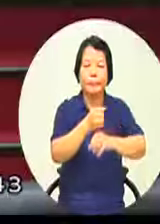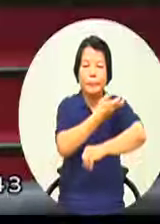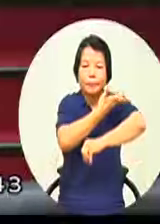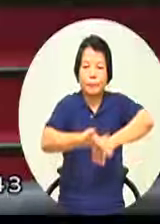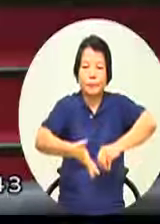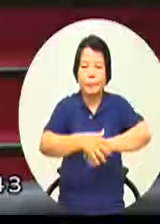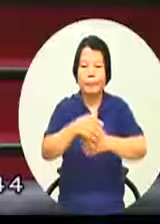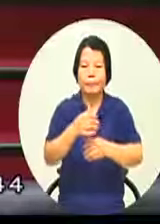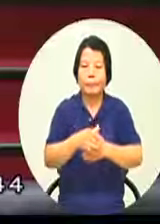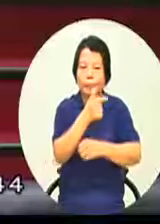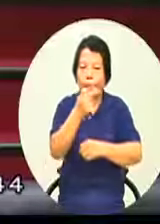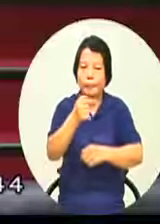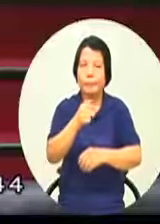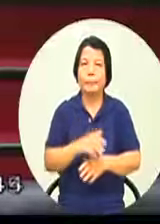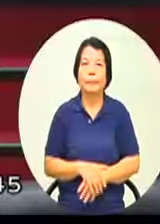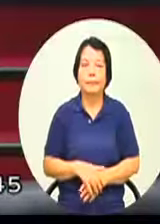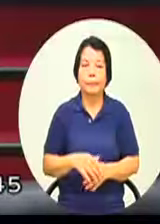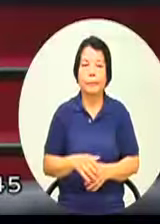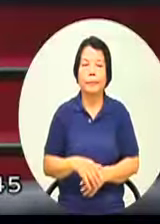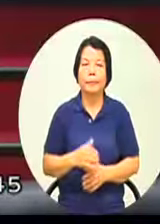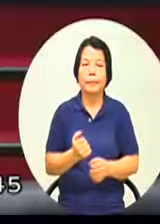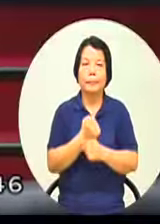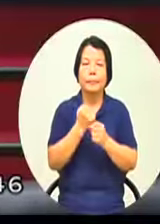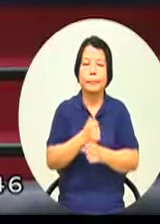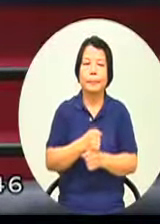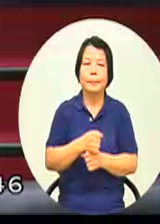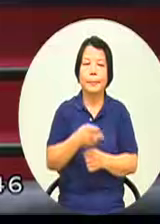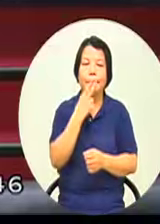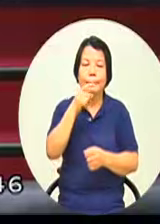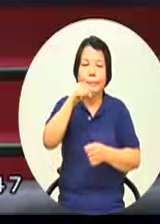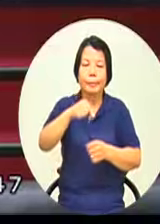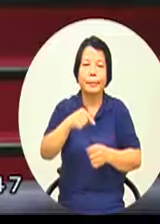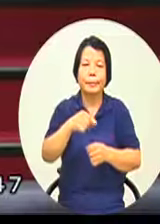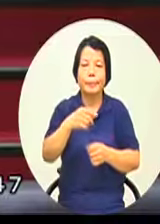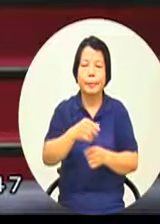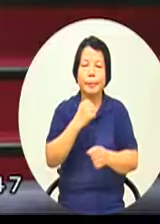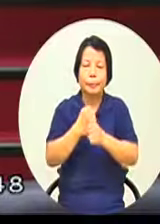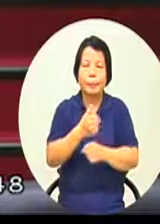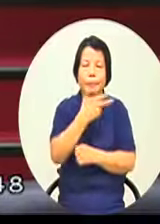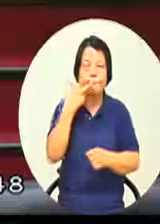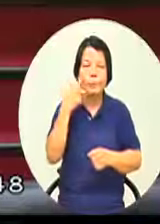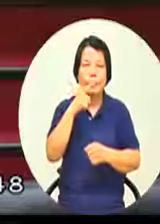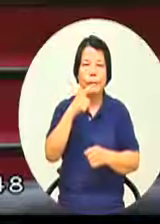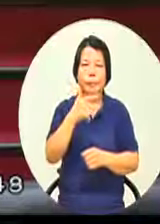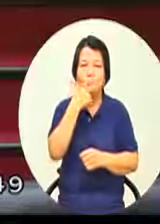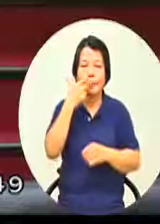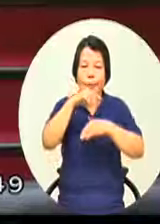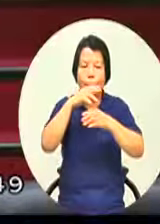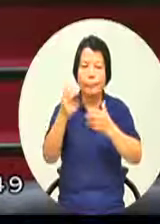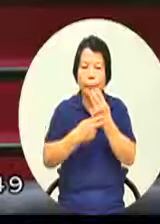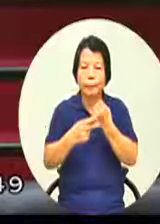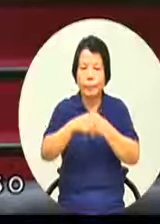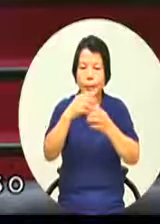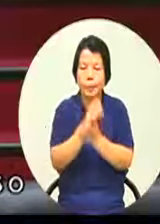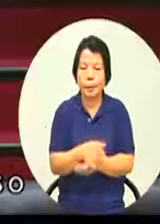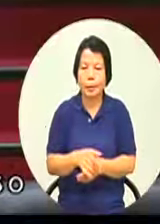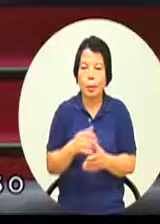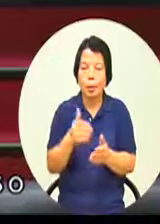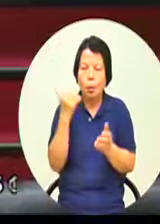严重。尤其在玛雅里有一个部落差一点点被冲了哈。被淹盖掉，因